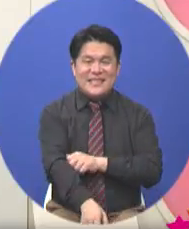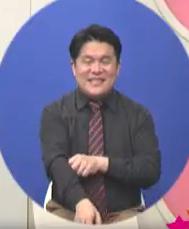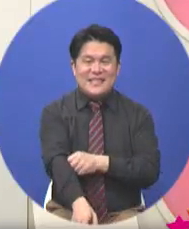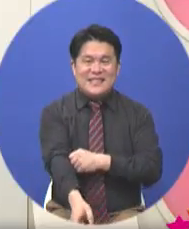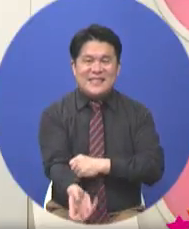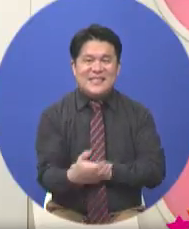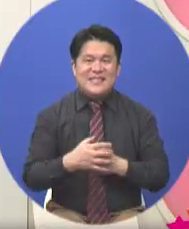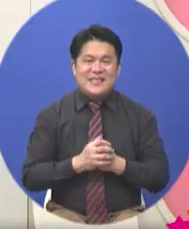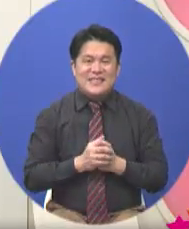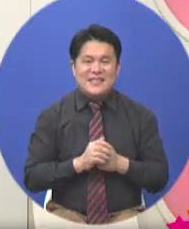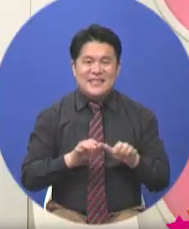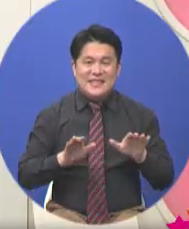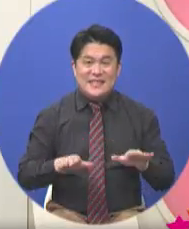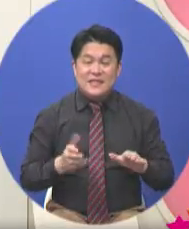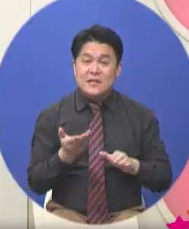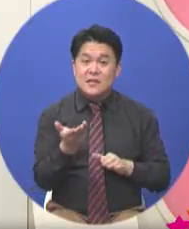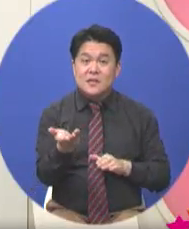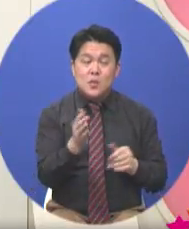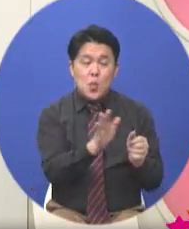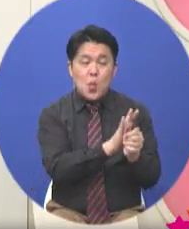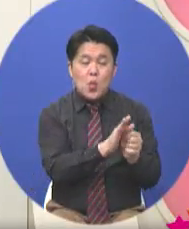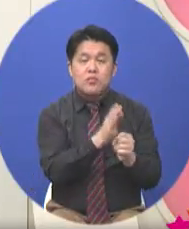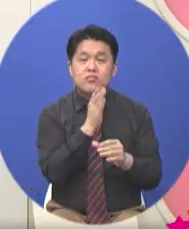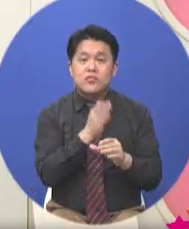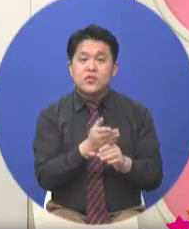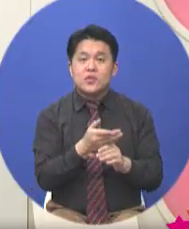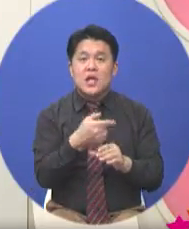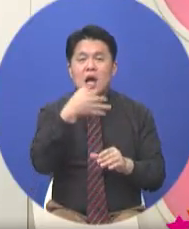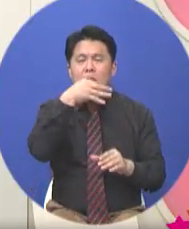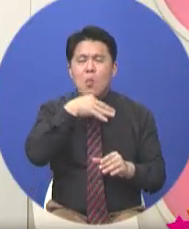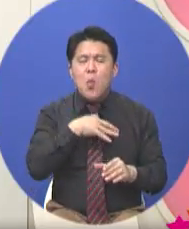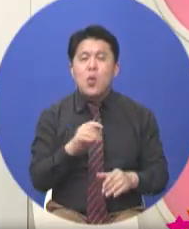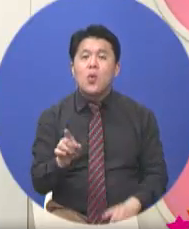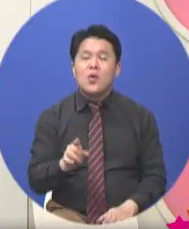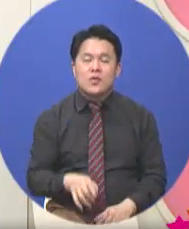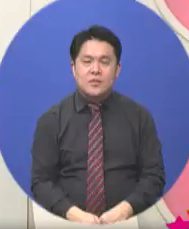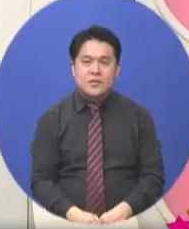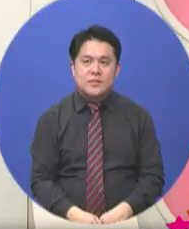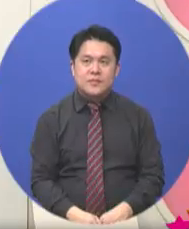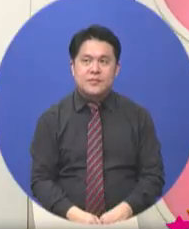네, 네, 네. 지금 요양보호 하면서 가장 보람된 일은?